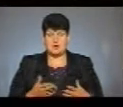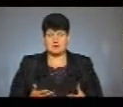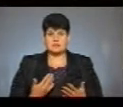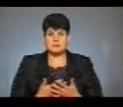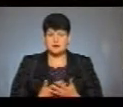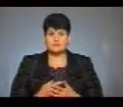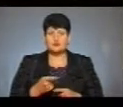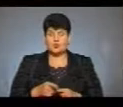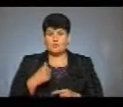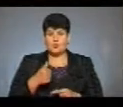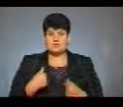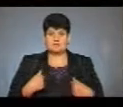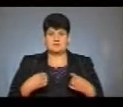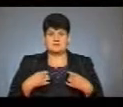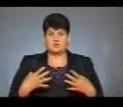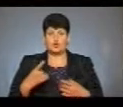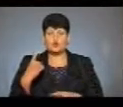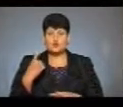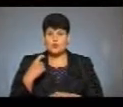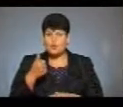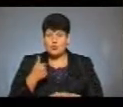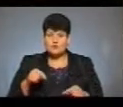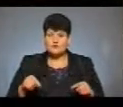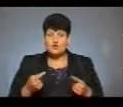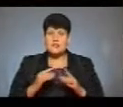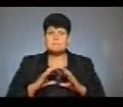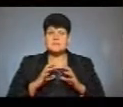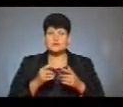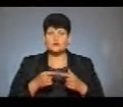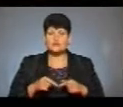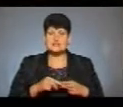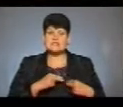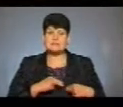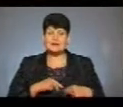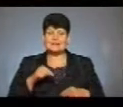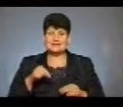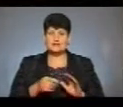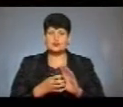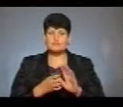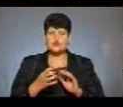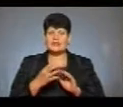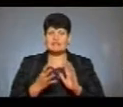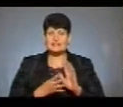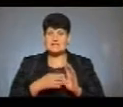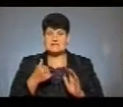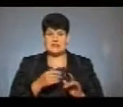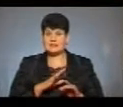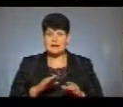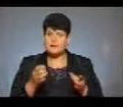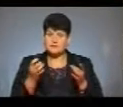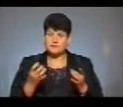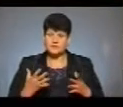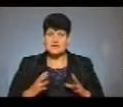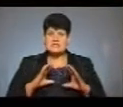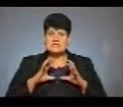зокрема, в цьому році ми святкуємо 100-річчя створення Міжнародної організації праці та 1919 рік. Не дарма